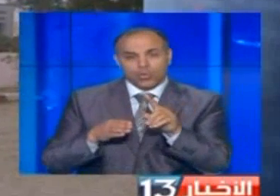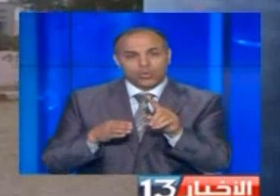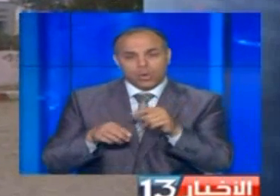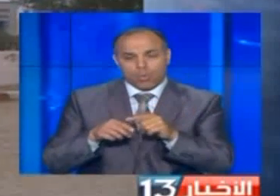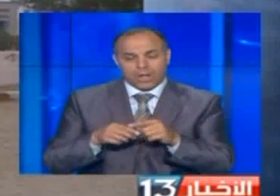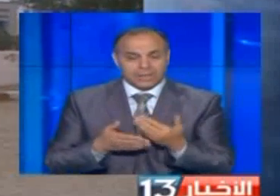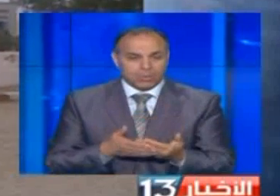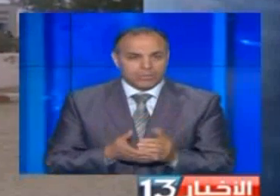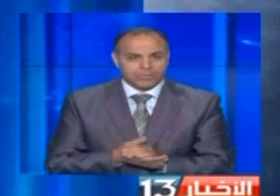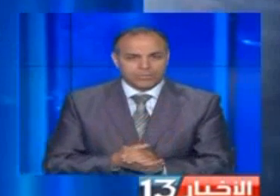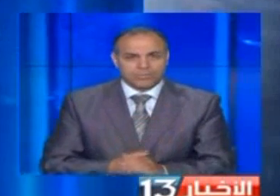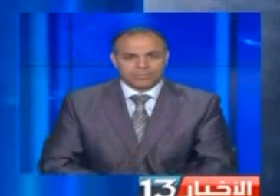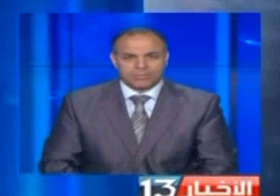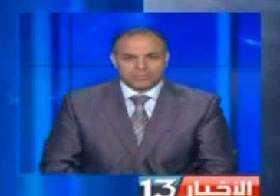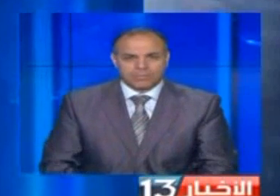المرحلة الراهنة.